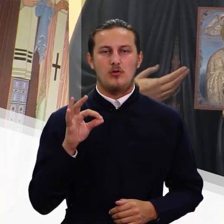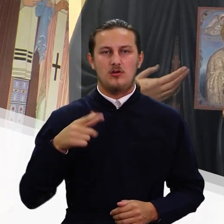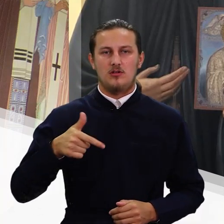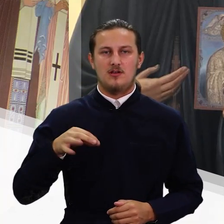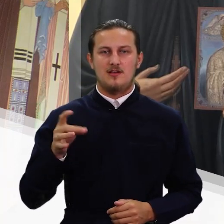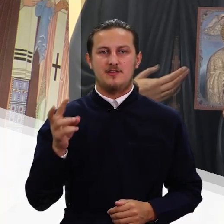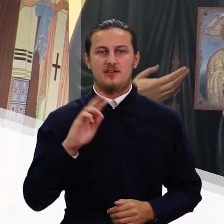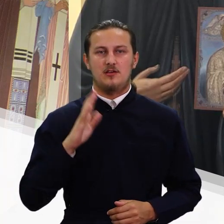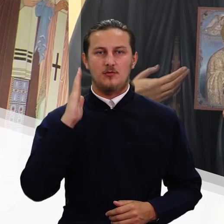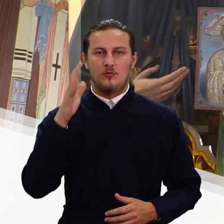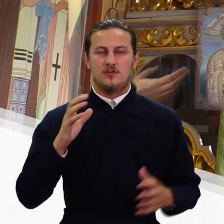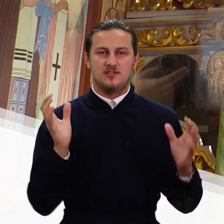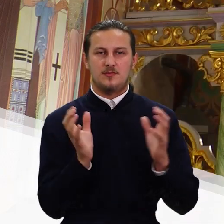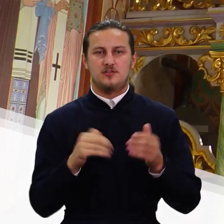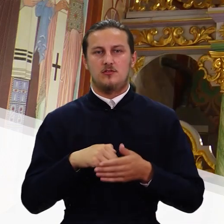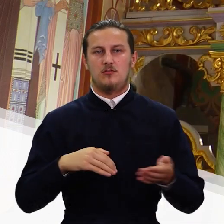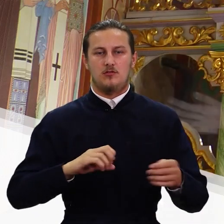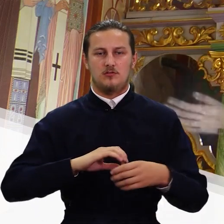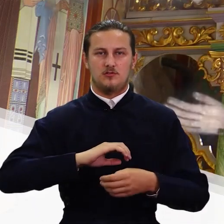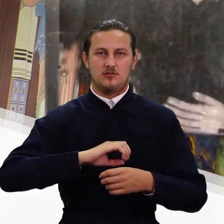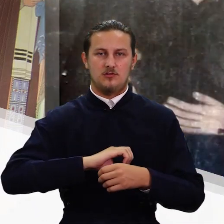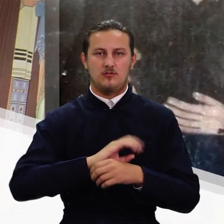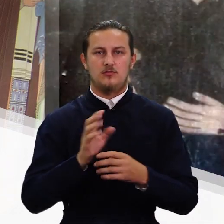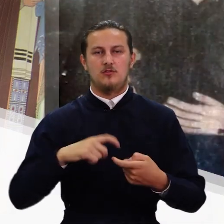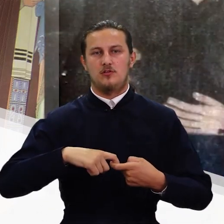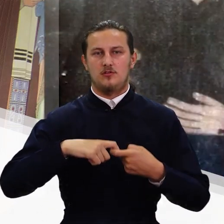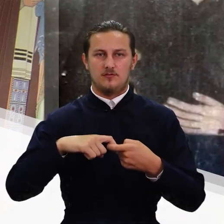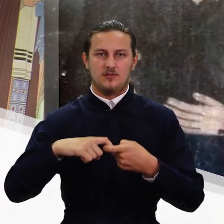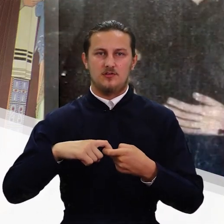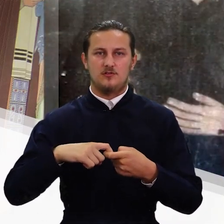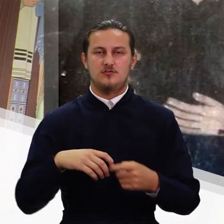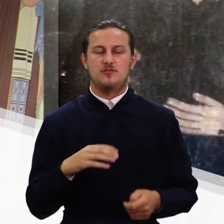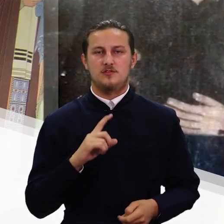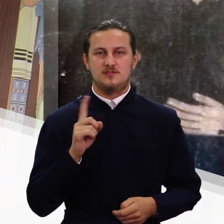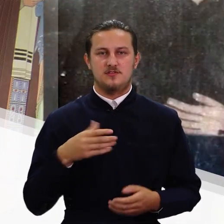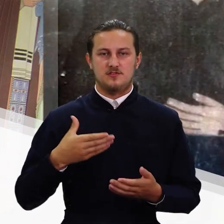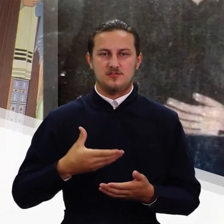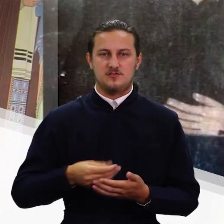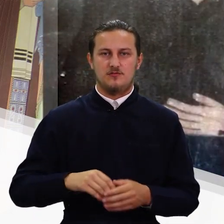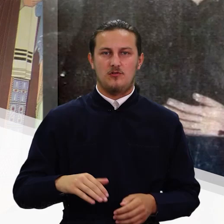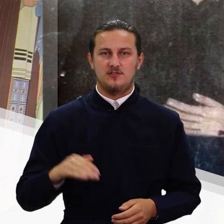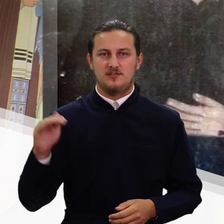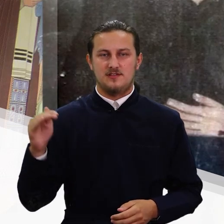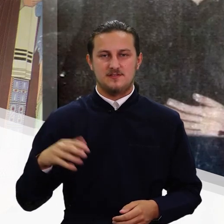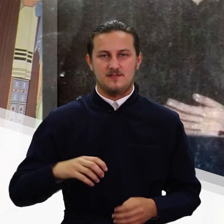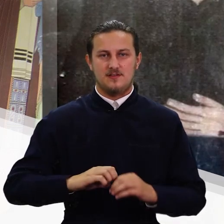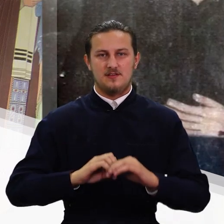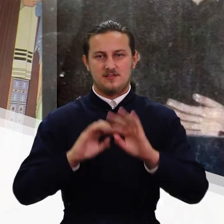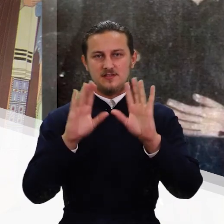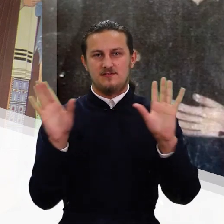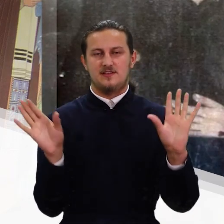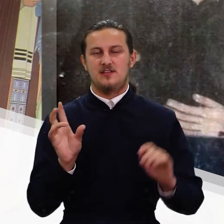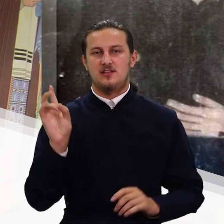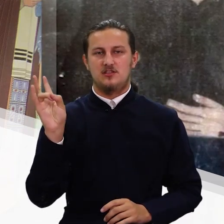раннього дитинства майбутній святий пізнав, як це жити поза людською увагою і суспільством, яке зневажає і боїться,